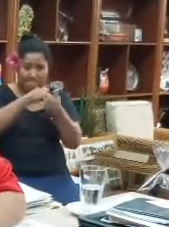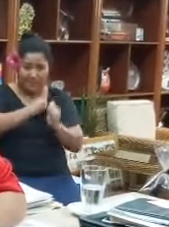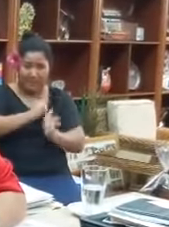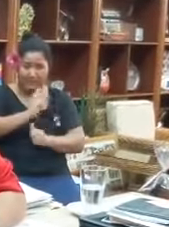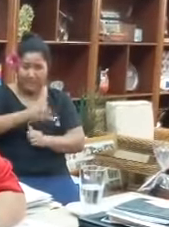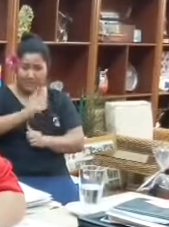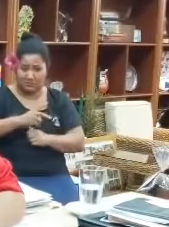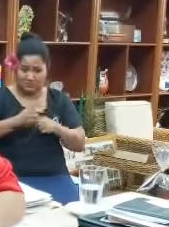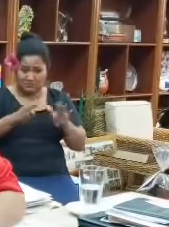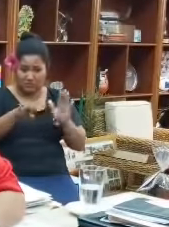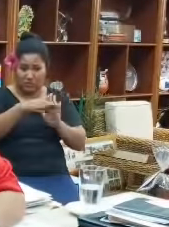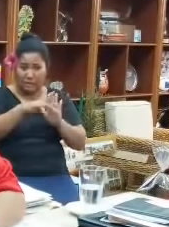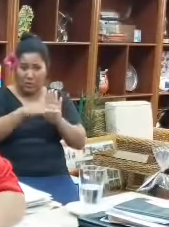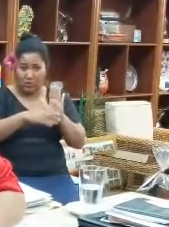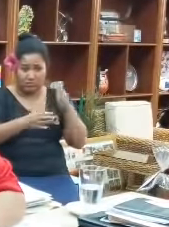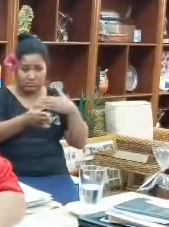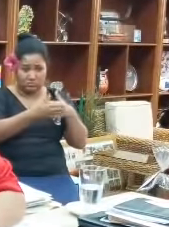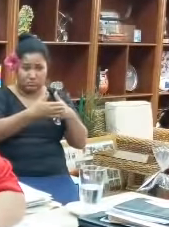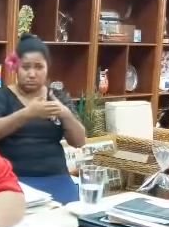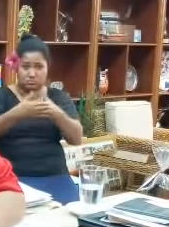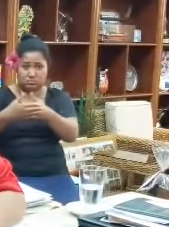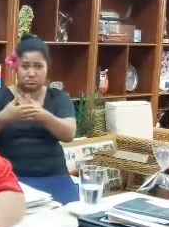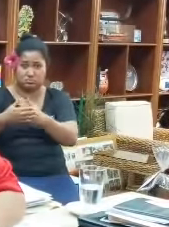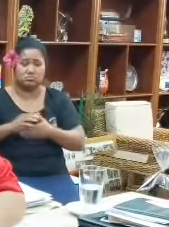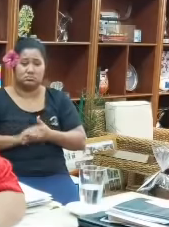i vau masan.